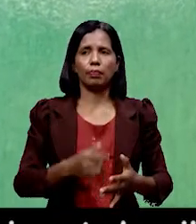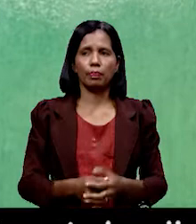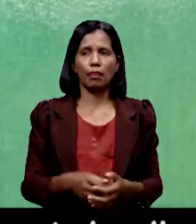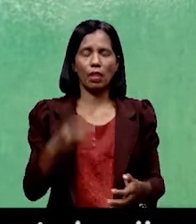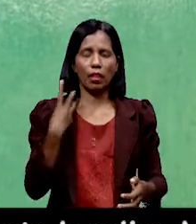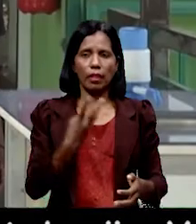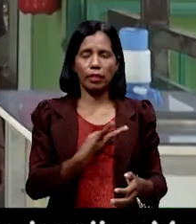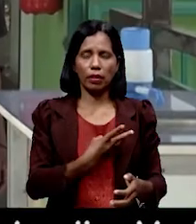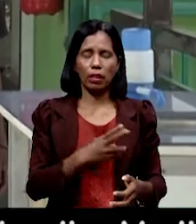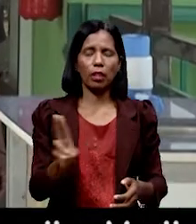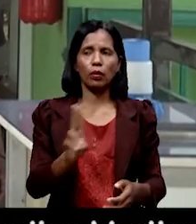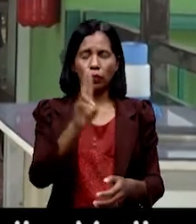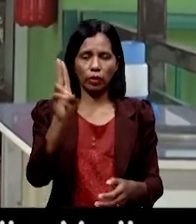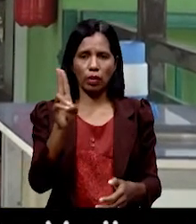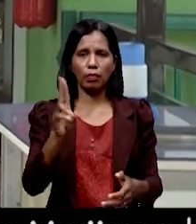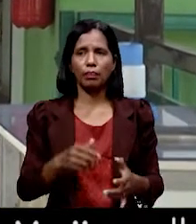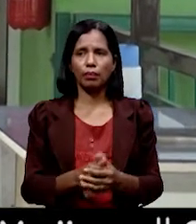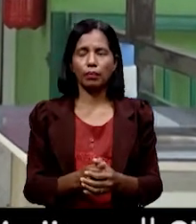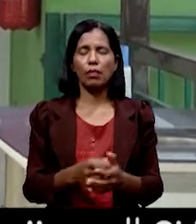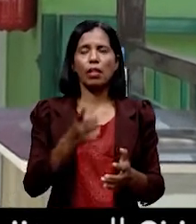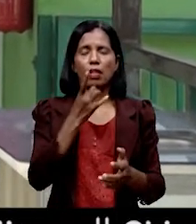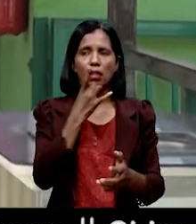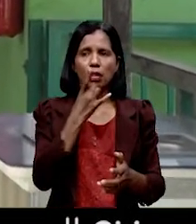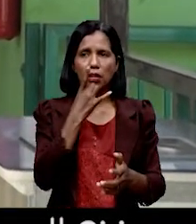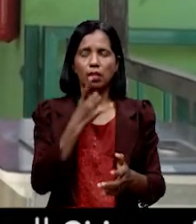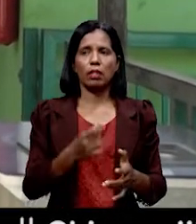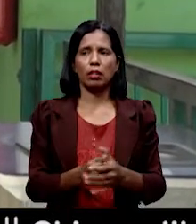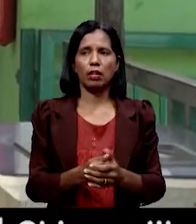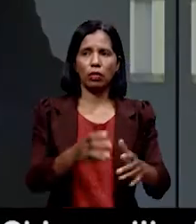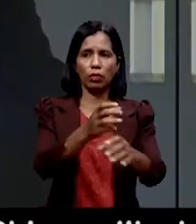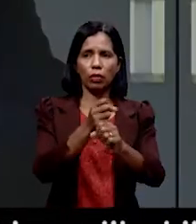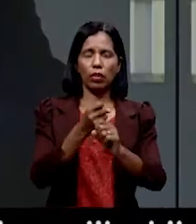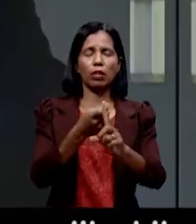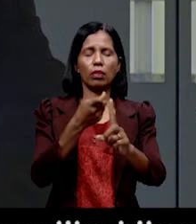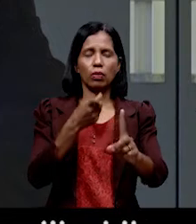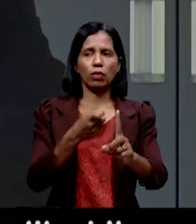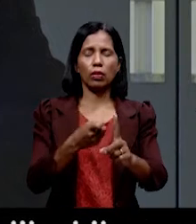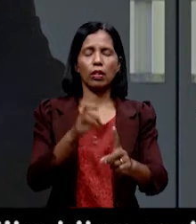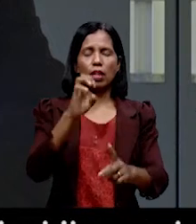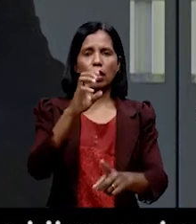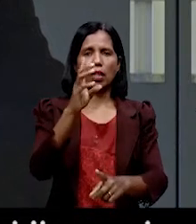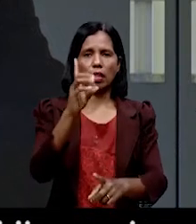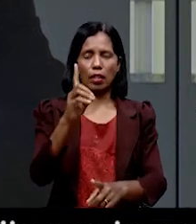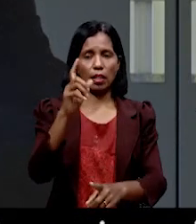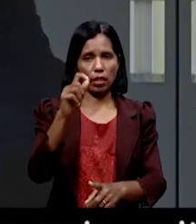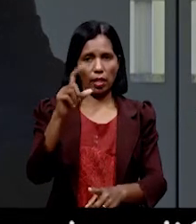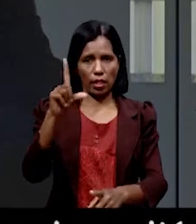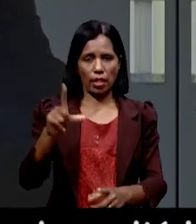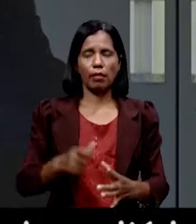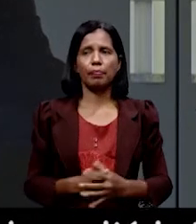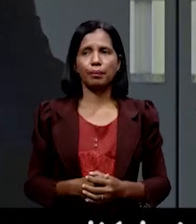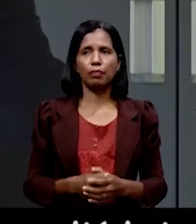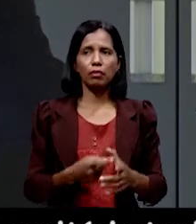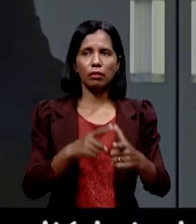durante nene, ita usa eletricidade nebe maka foti husi EDTL, dari itu saya EDTL.